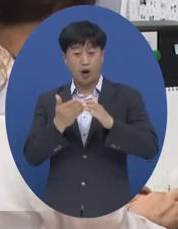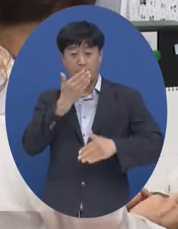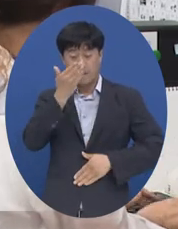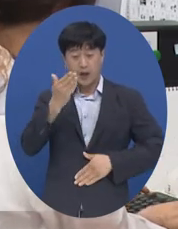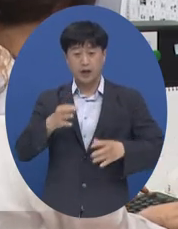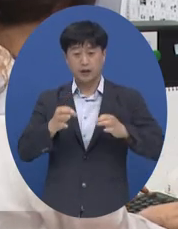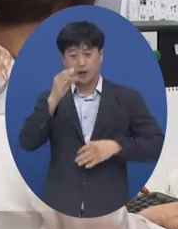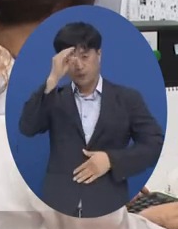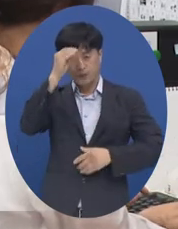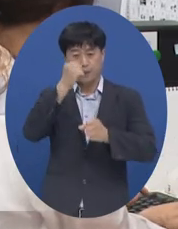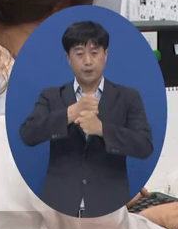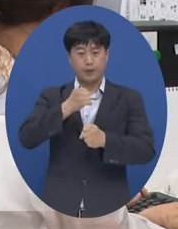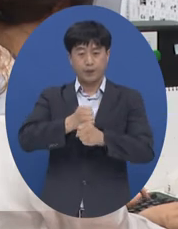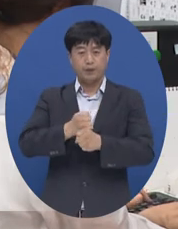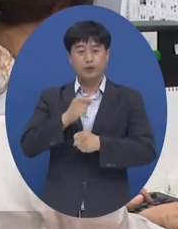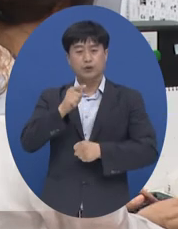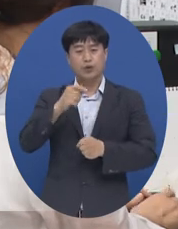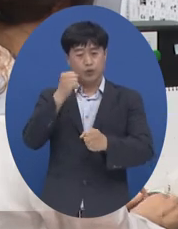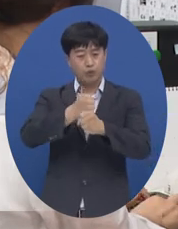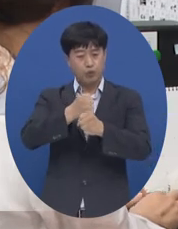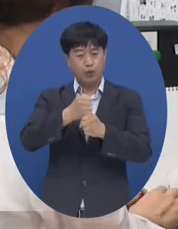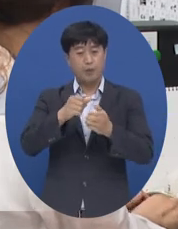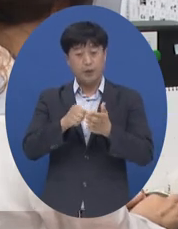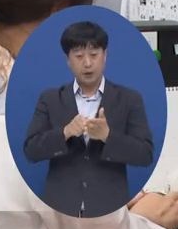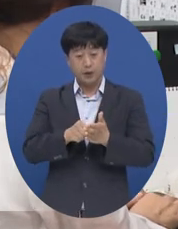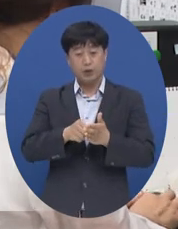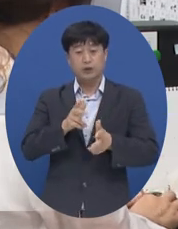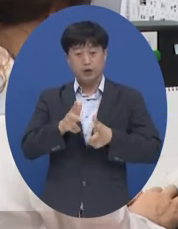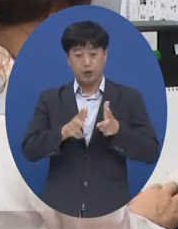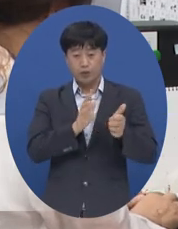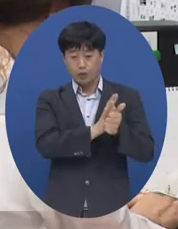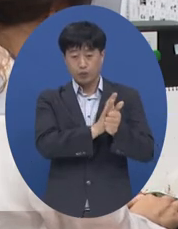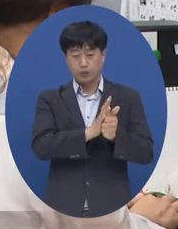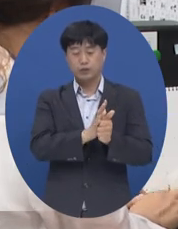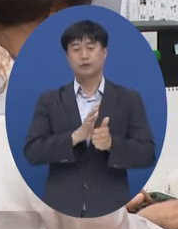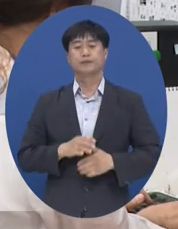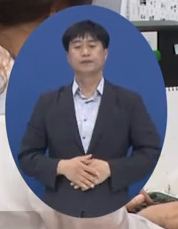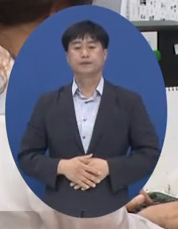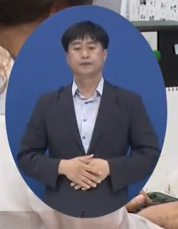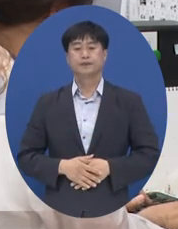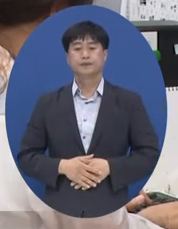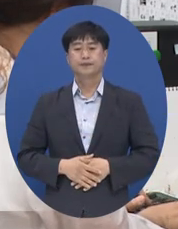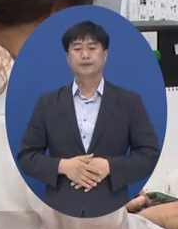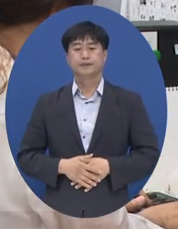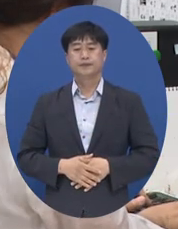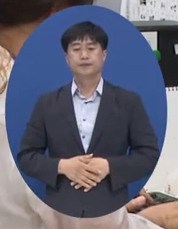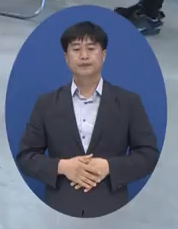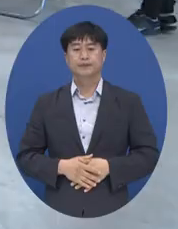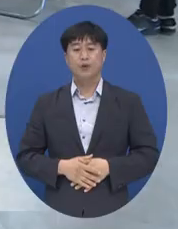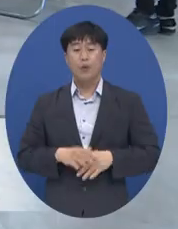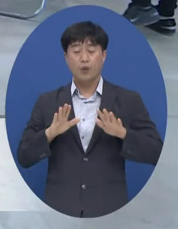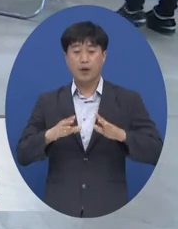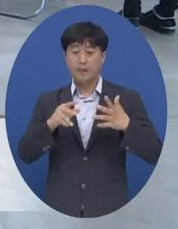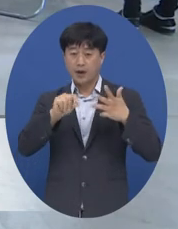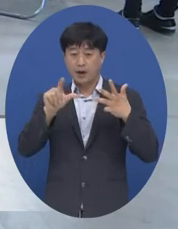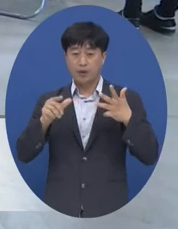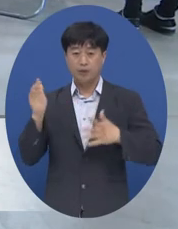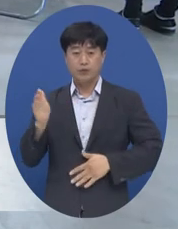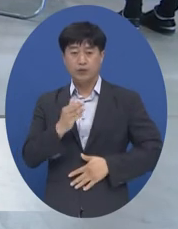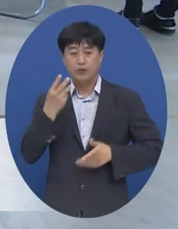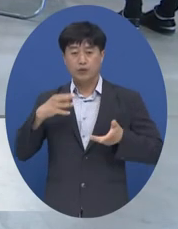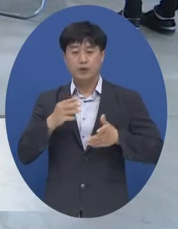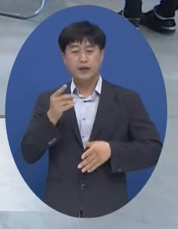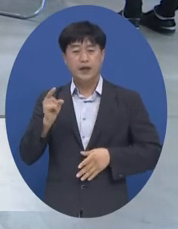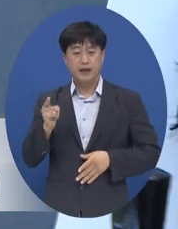실현 가능한 비즈니스 모델을 개발하고 이를 제품화 사업화할 수 있도록 지원하고자 하는 것이 목적입니다. 올해